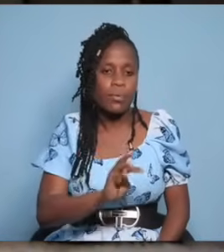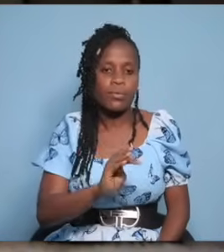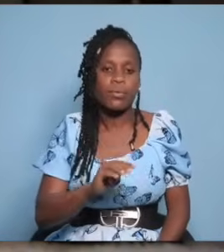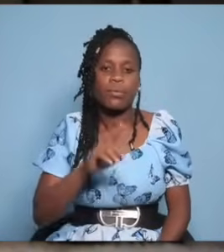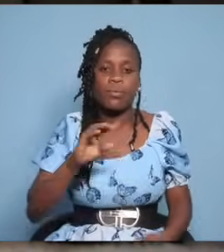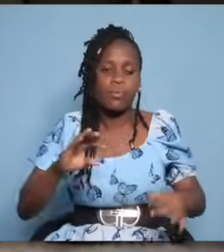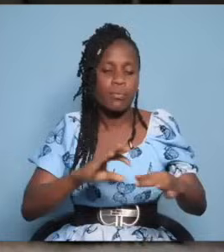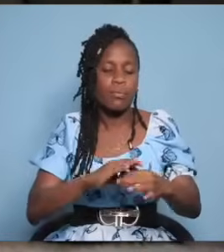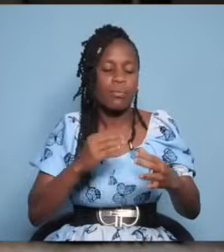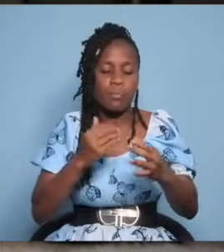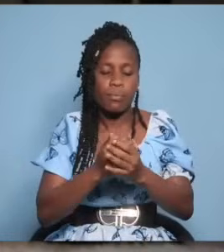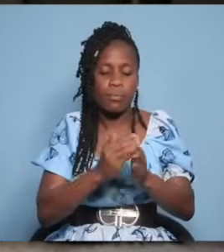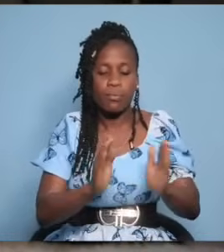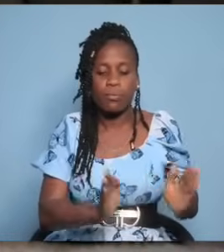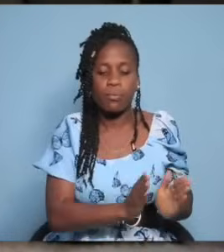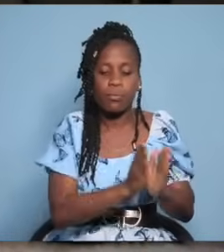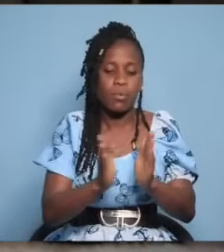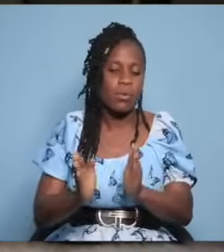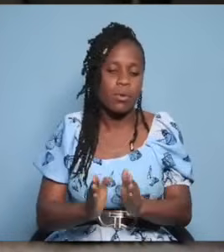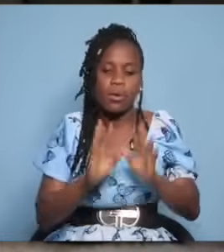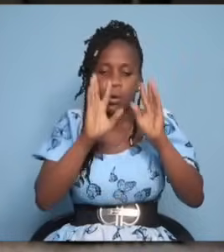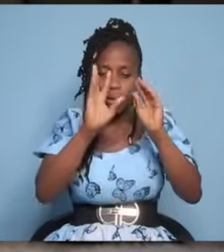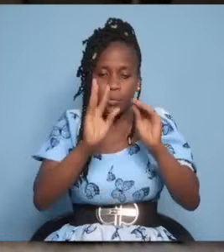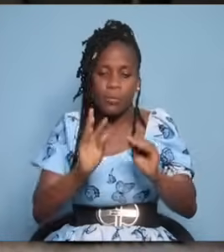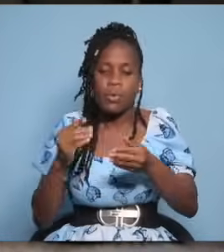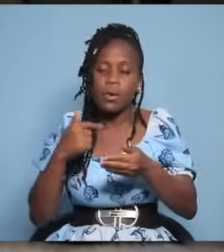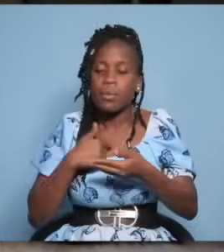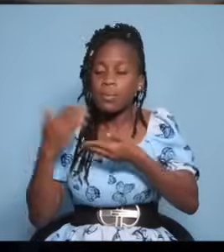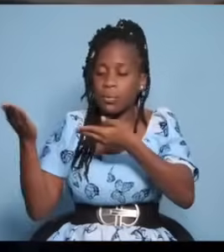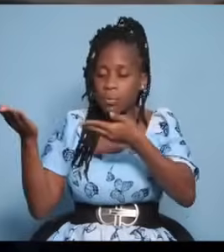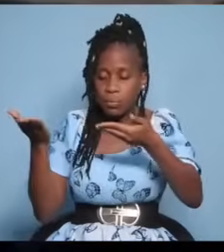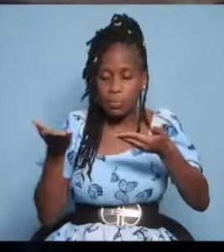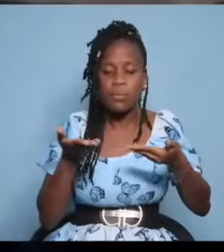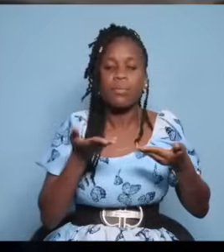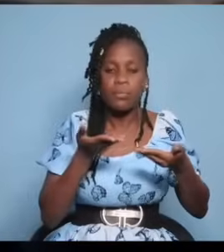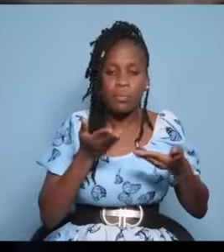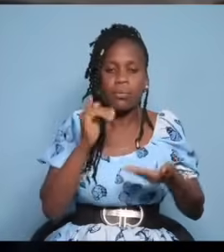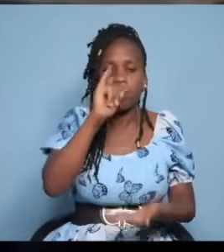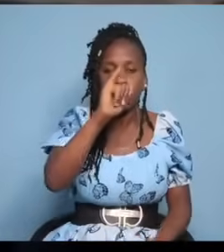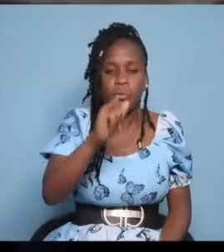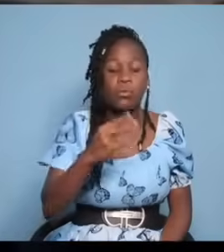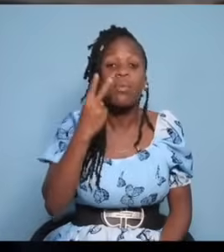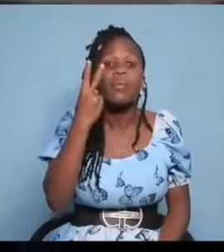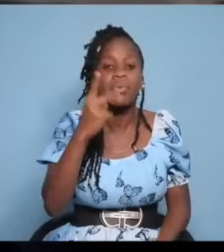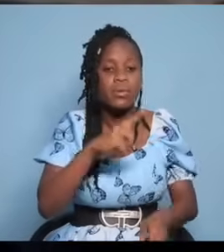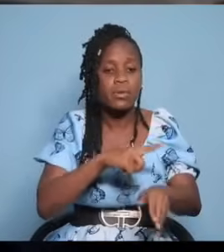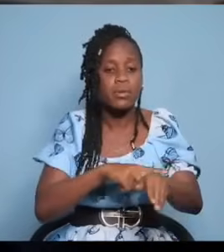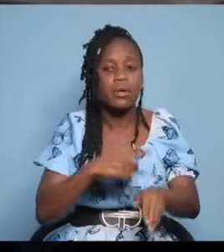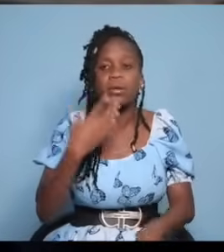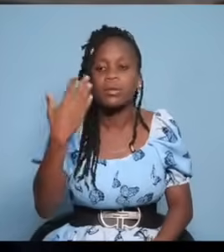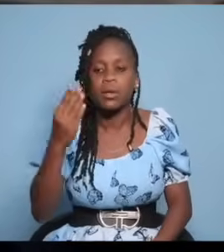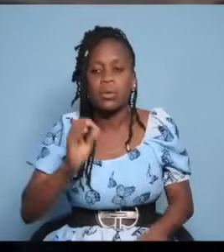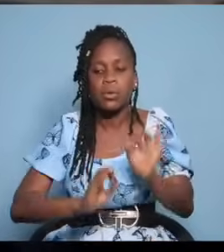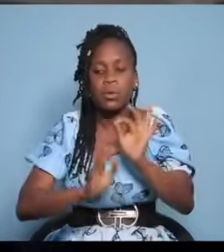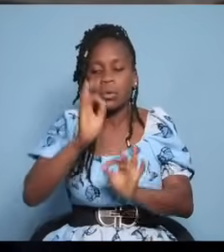the camera wako ndugu zangu Kabigi, yuko Musa, yuko Baisa, yuko Gamaliel na